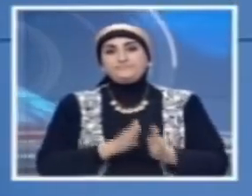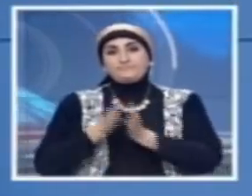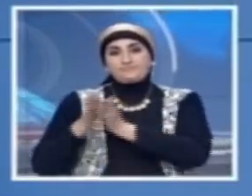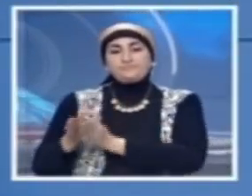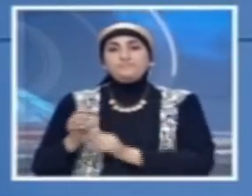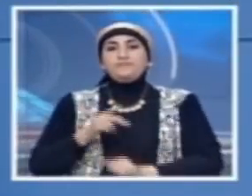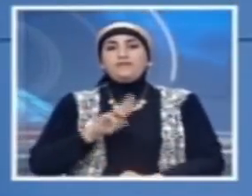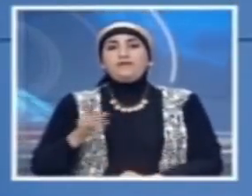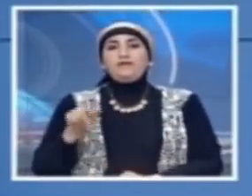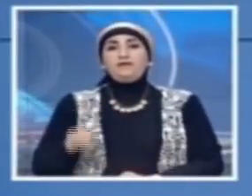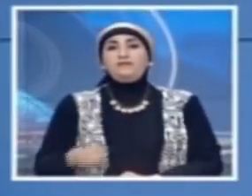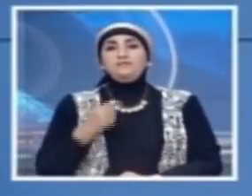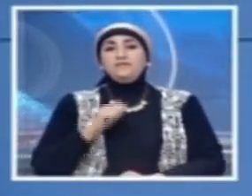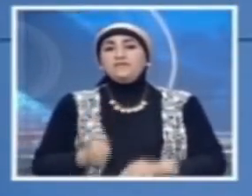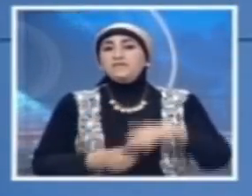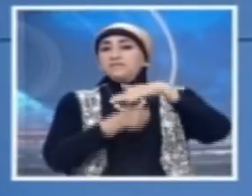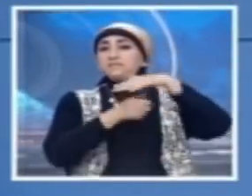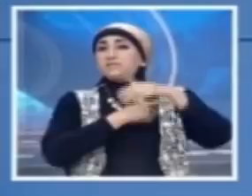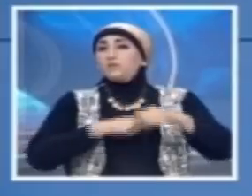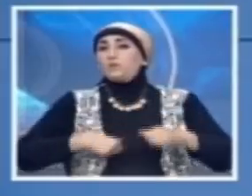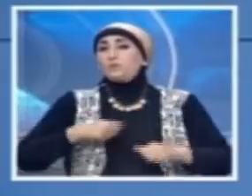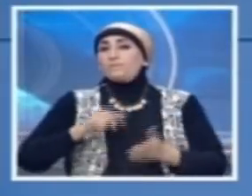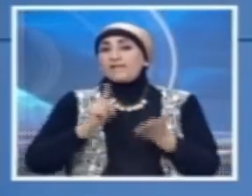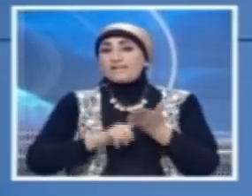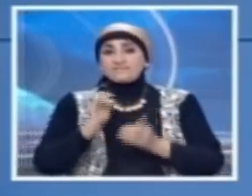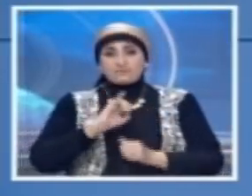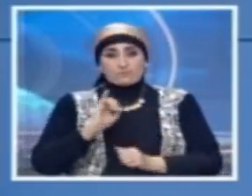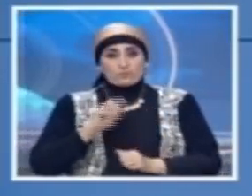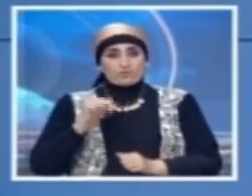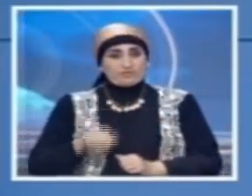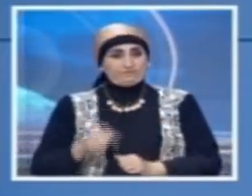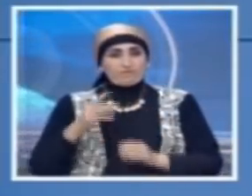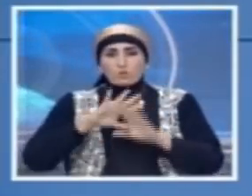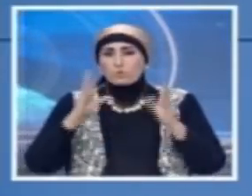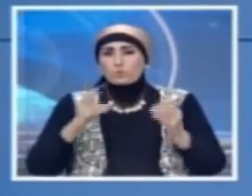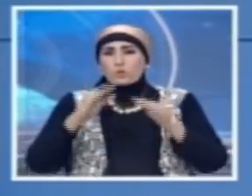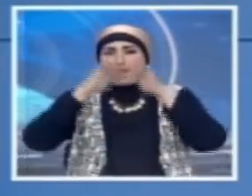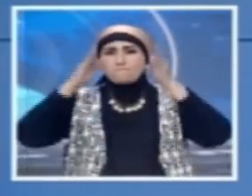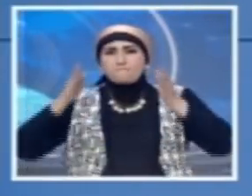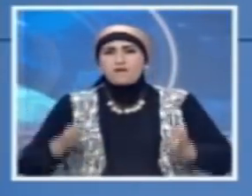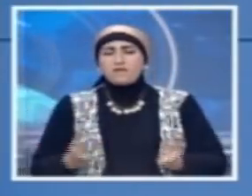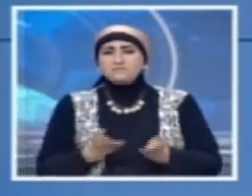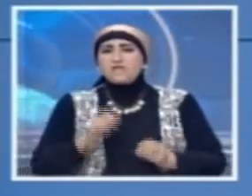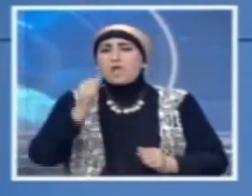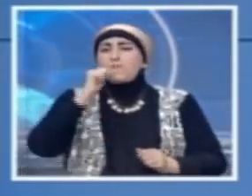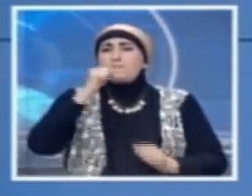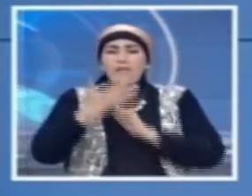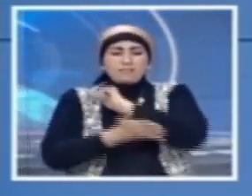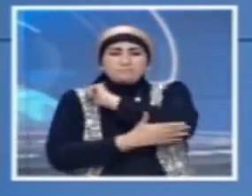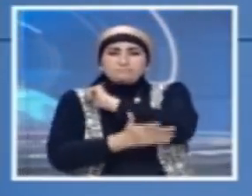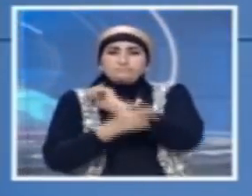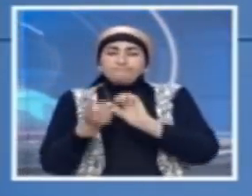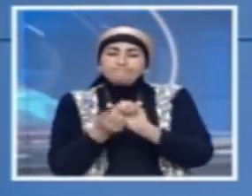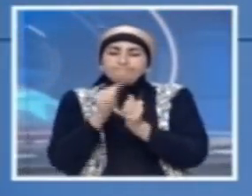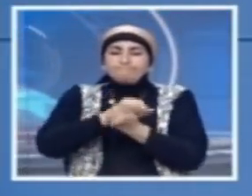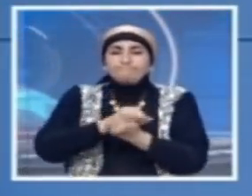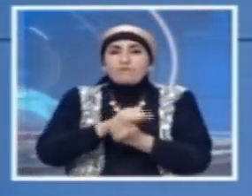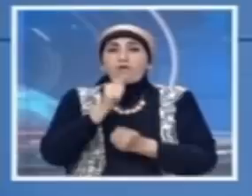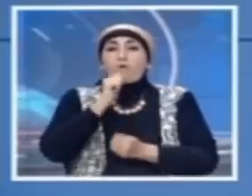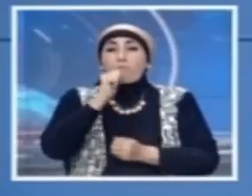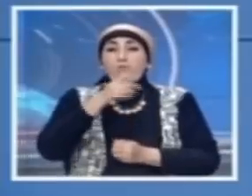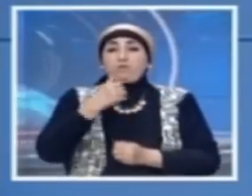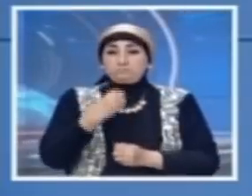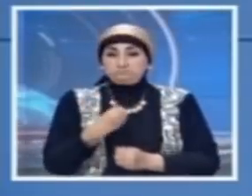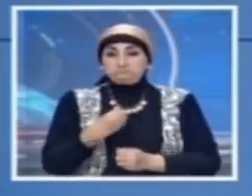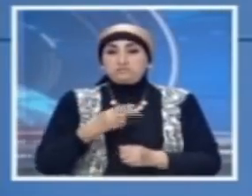على صعيد آخر، شدد رئيس الوزراء على ضرورة مراجعة جميع محطات معالجة مياه الصرف الصحي للتأكد من الاستخدام